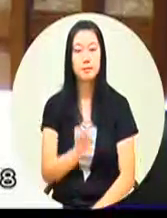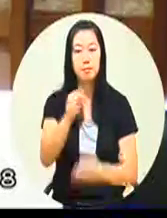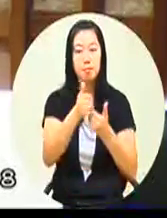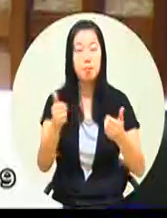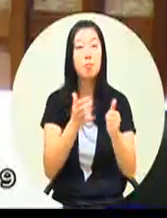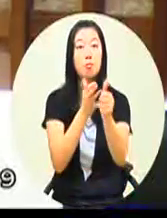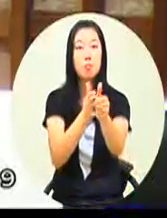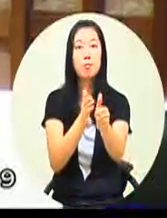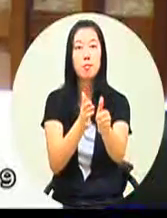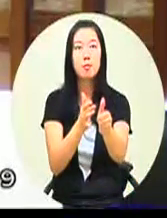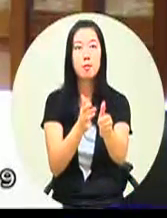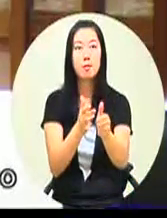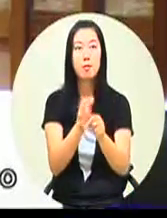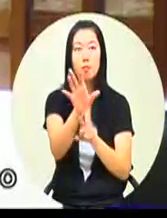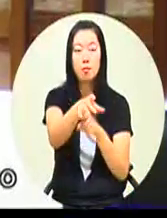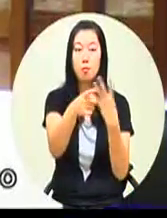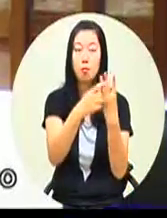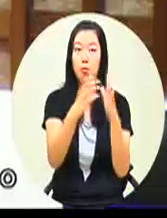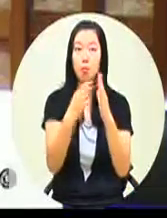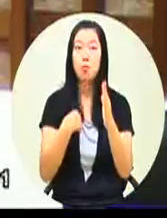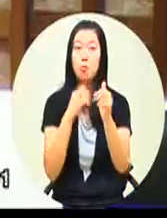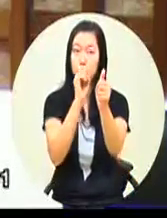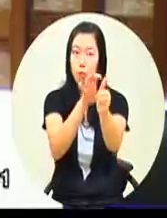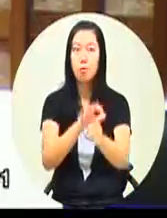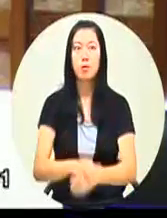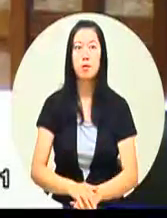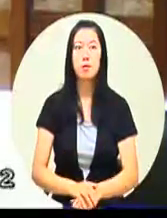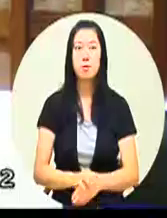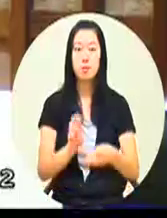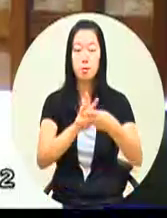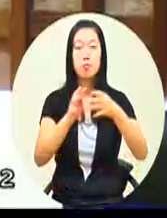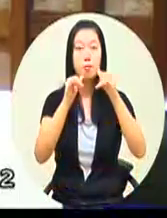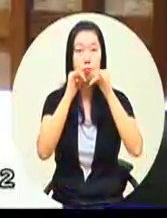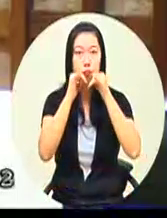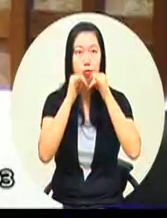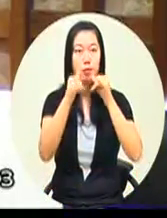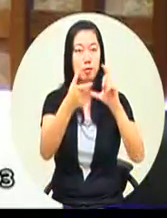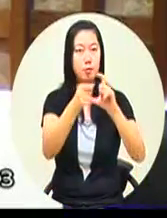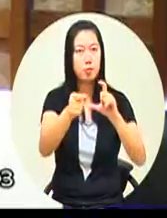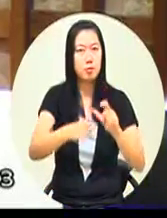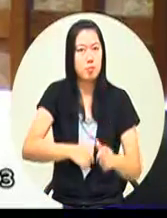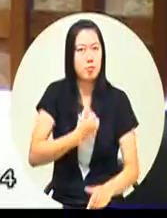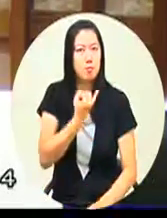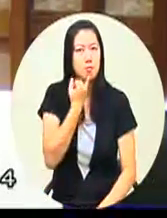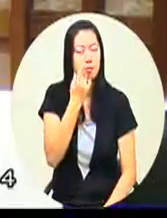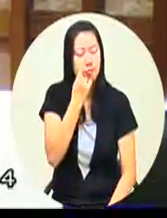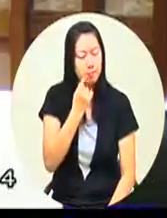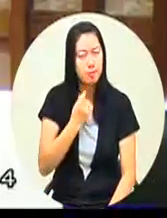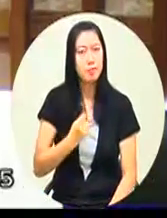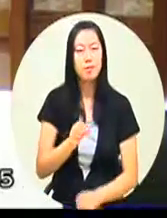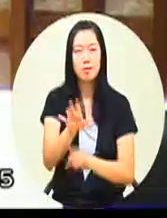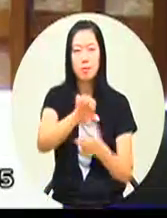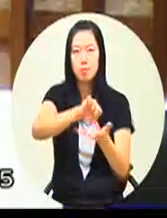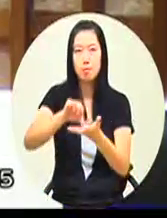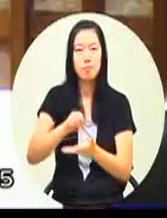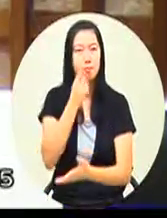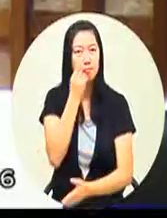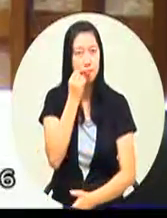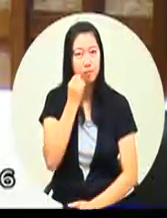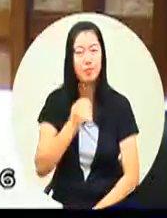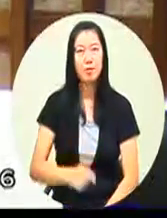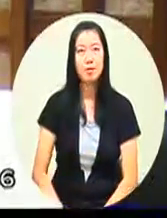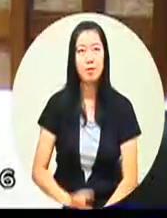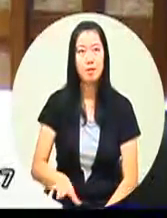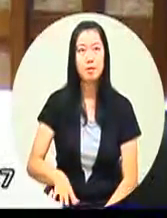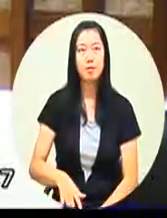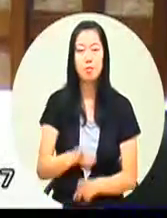要甲农业局长讲一下吼。事实参与实在是足可怜的，你知影吼，农业有够可怜的。但是事实对这个农村吼，